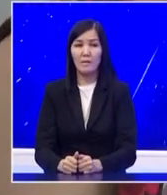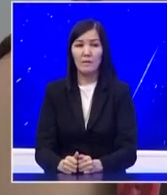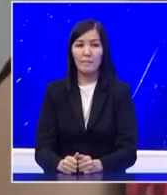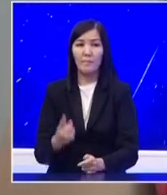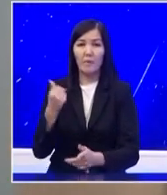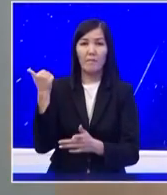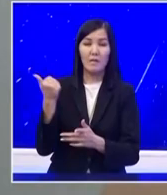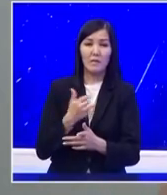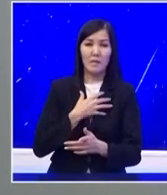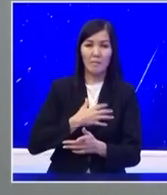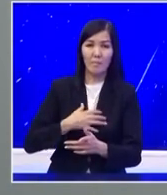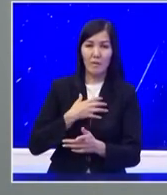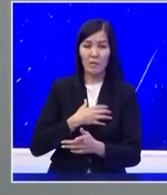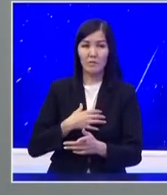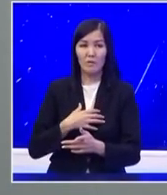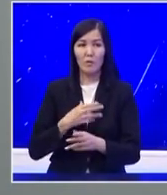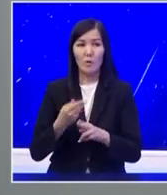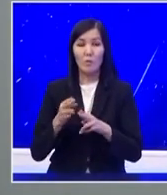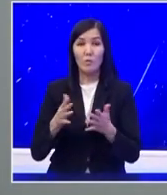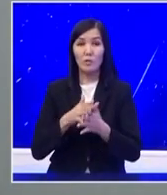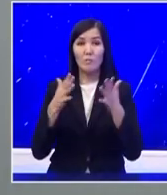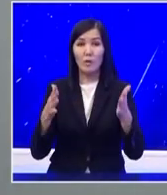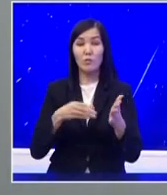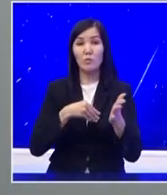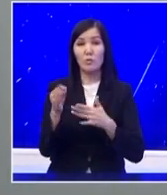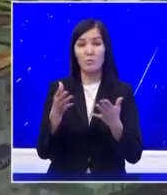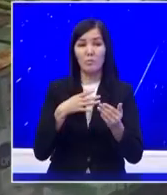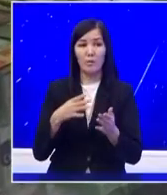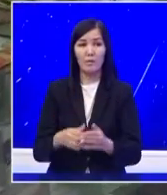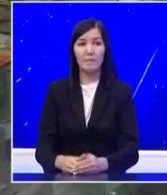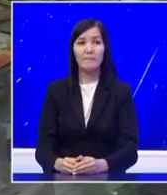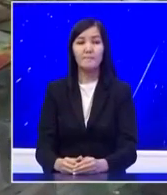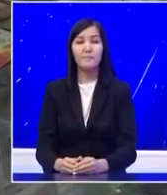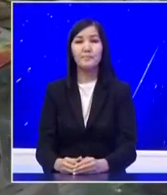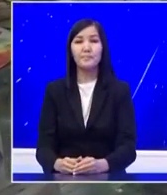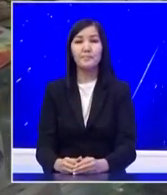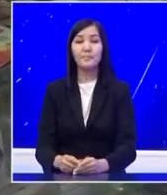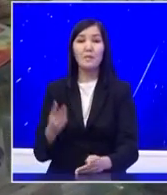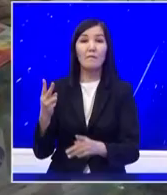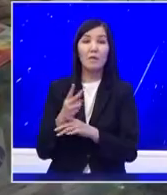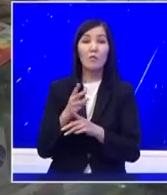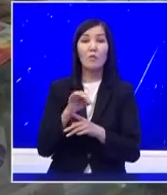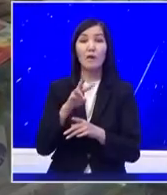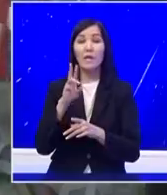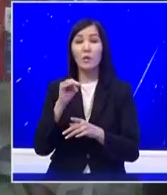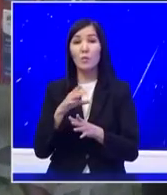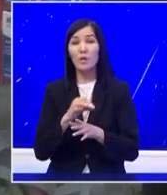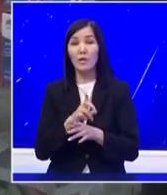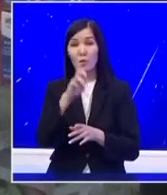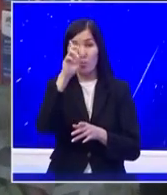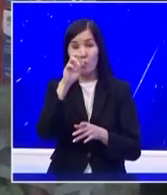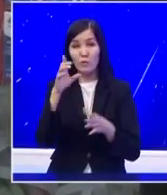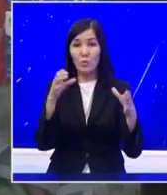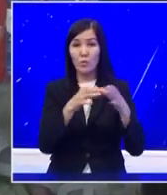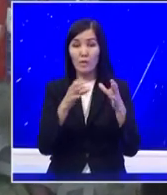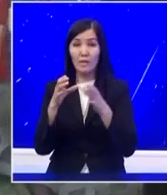ажиотажа. Люди прям очень большой поток. К чему? Следует отметить, что 2 июля этого года между госорганами и